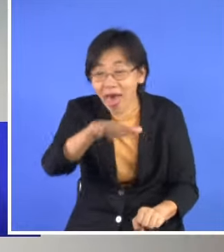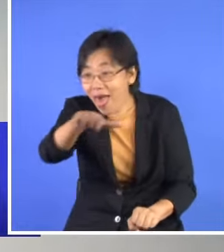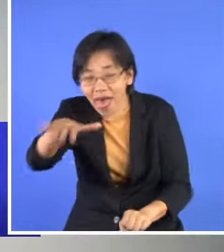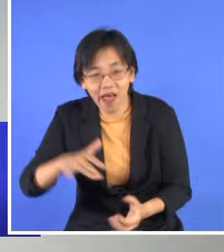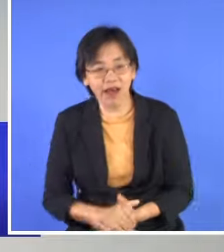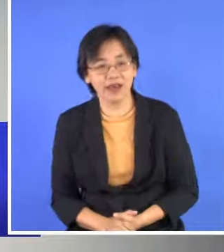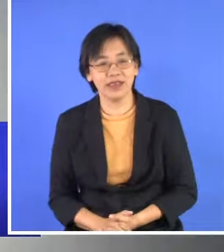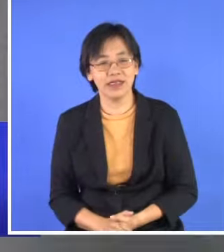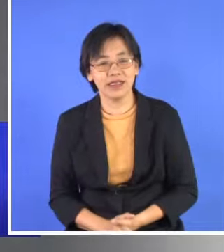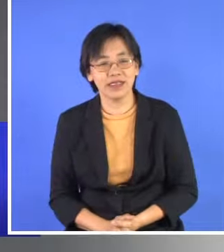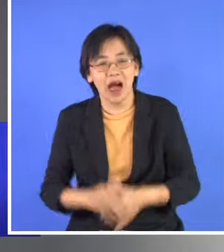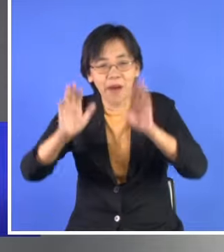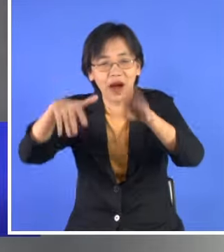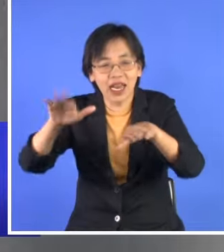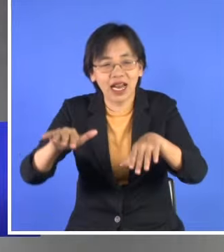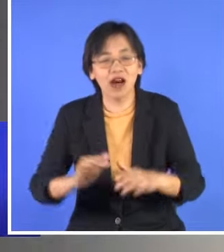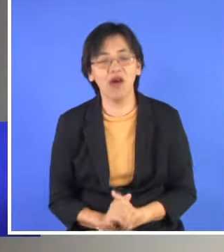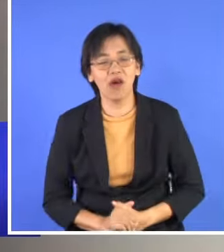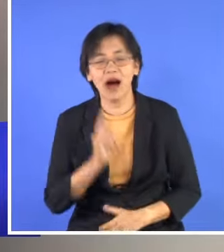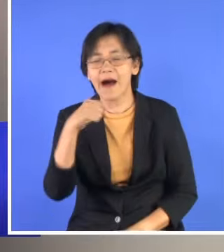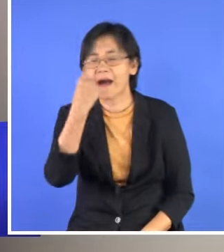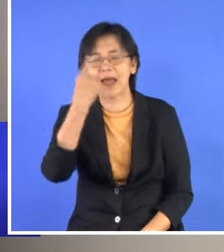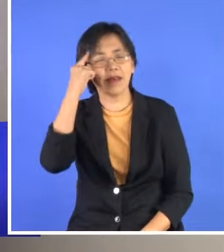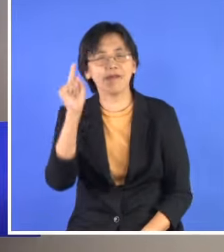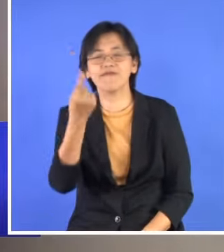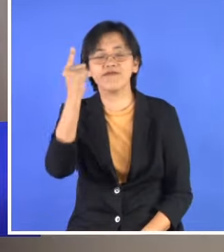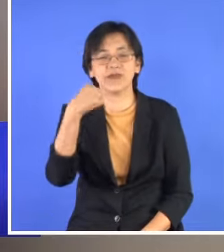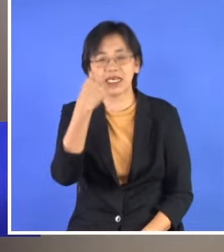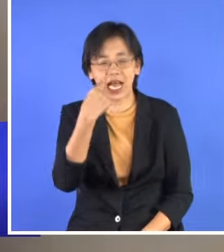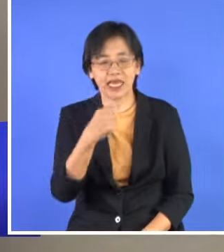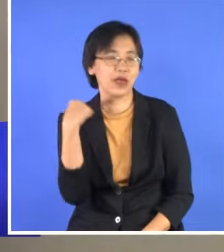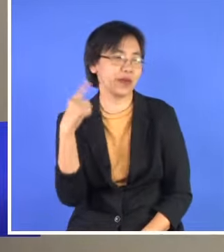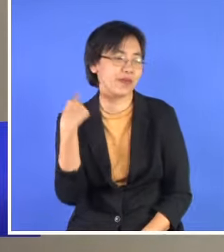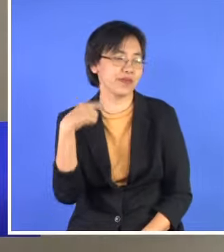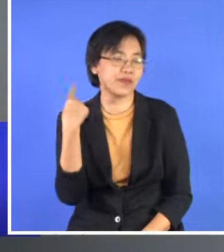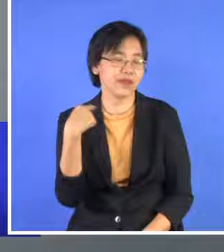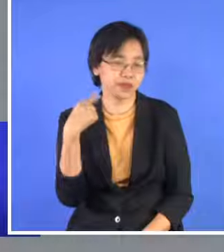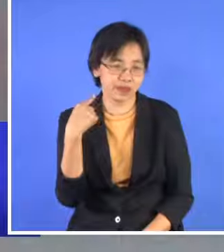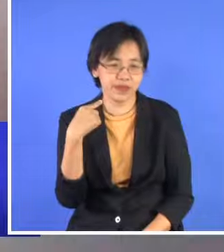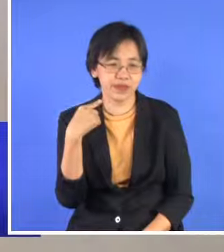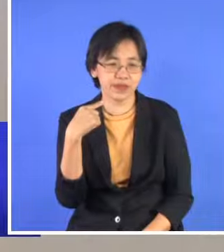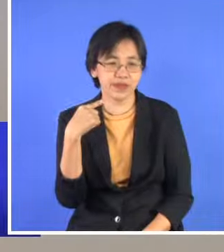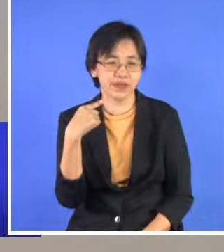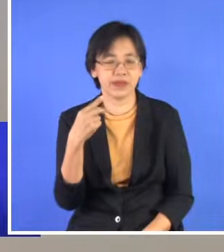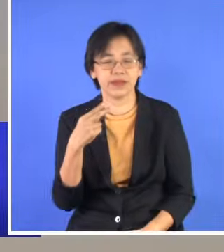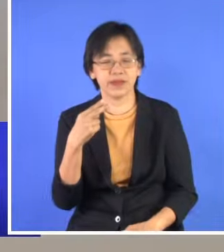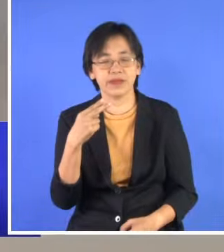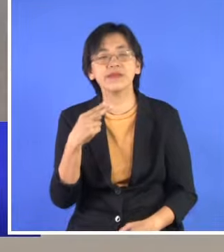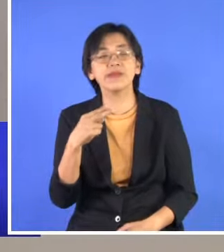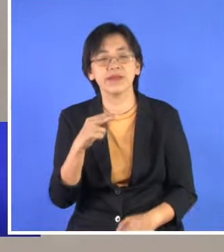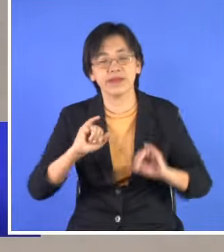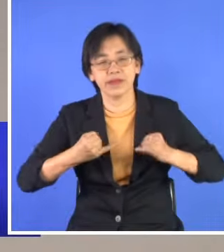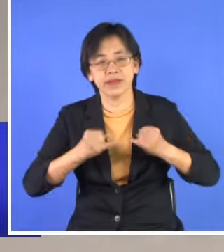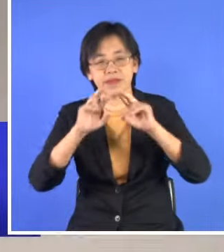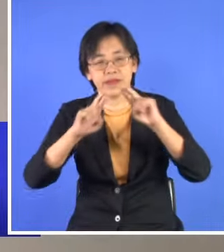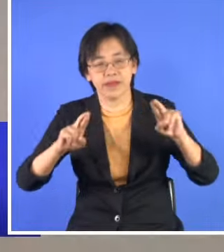าณเนี้ยคือคนที่เป็นต้นตำรับไอเดียนี้ก็คือคุณกนิษฐาแสงเขียวหรือคุณน้องนะซึ่งเป็นเจ้าของร้าน